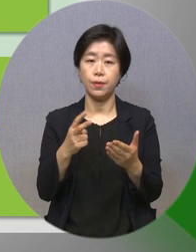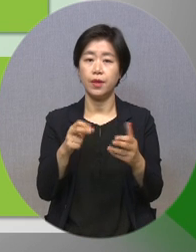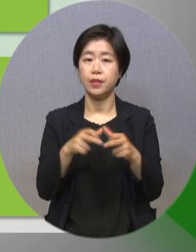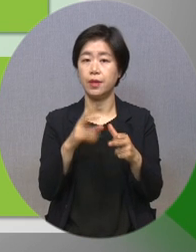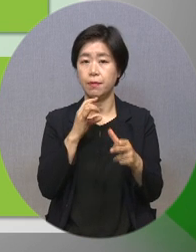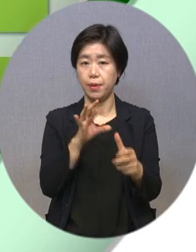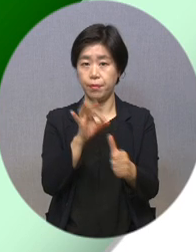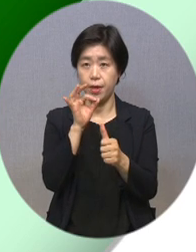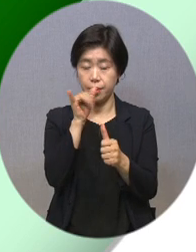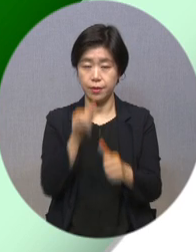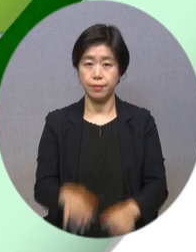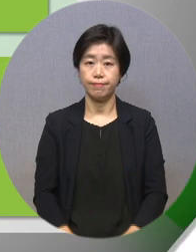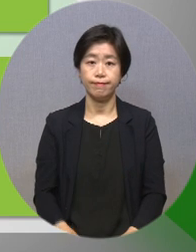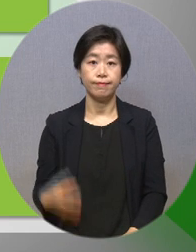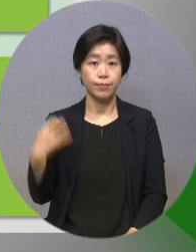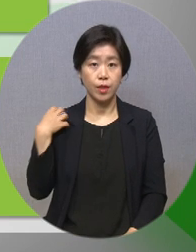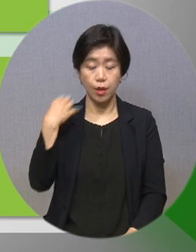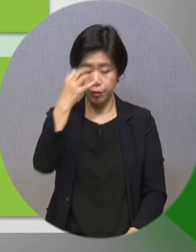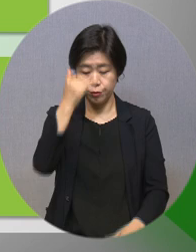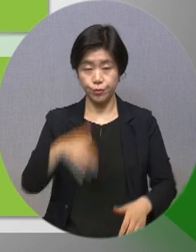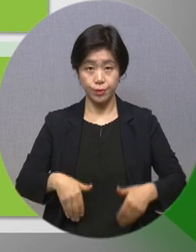충남지사입니다.